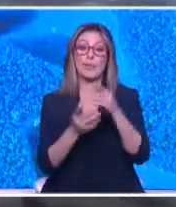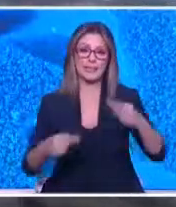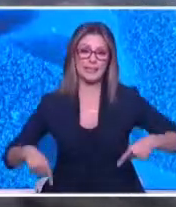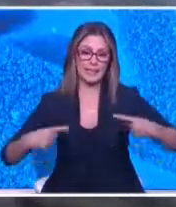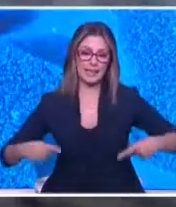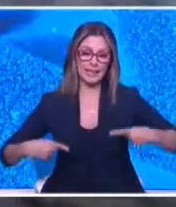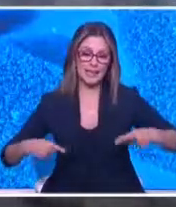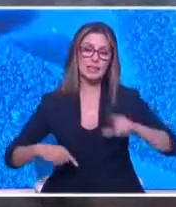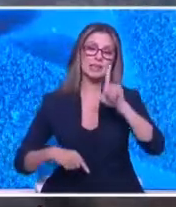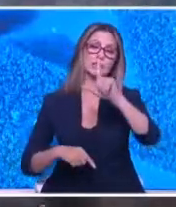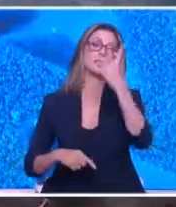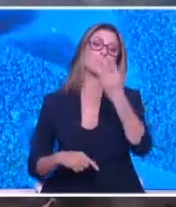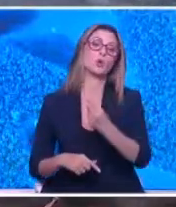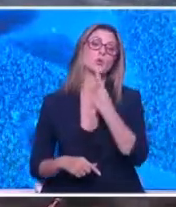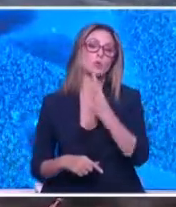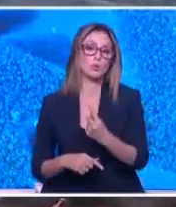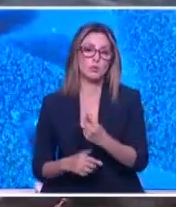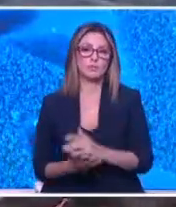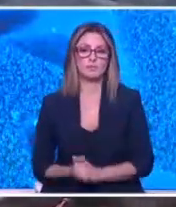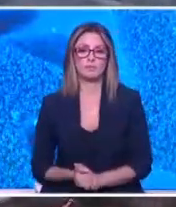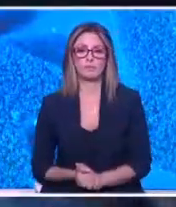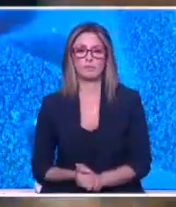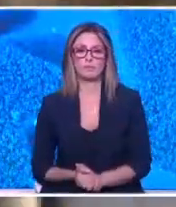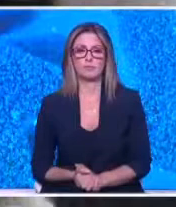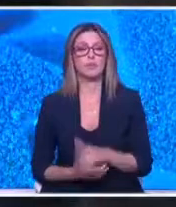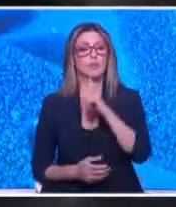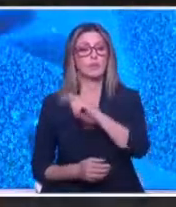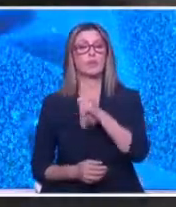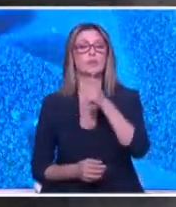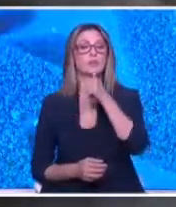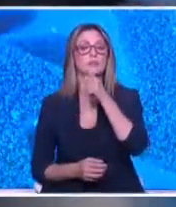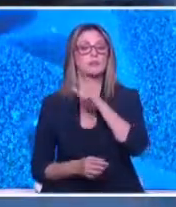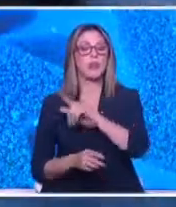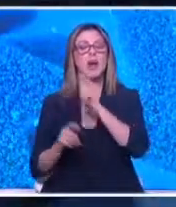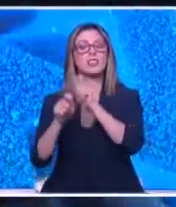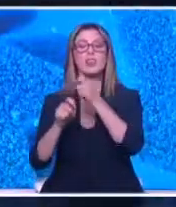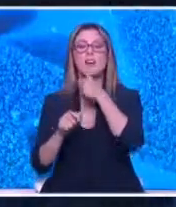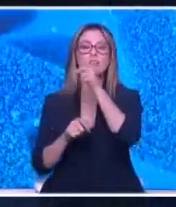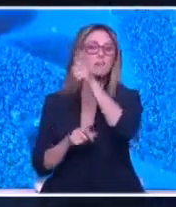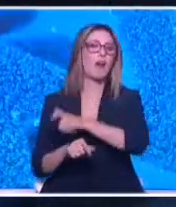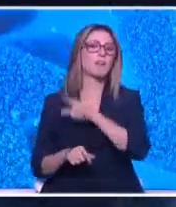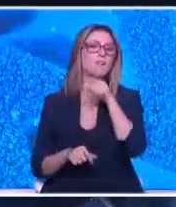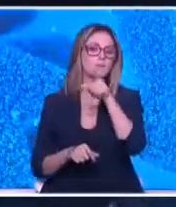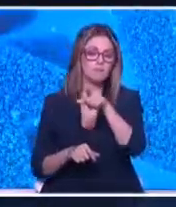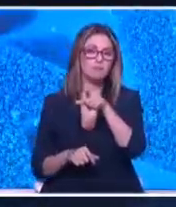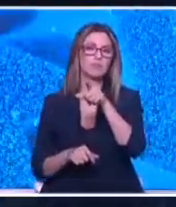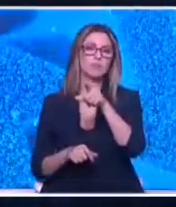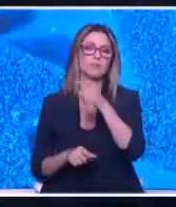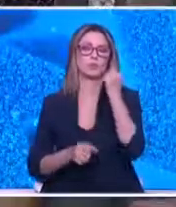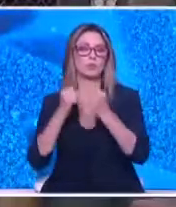tekerlekli yürütece ihtiyaç duyacağı belirtildi. Linda'nın imdadına maden işçisi Viktor Prisyajnuk